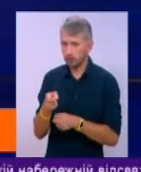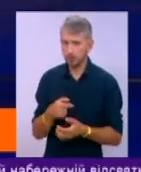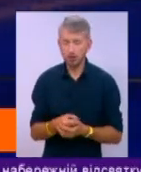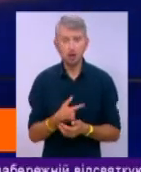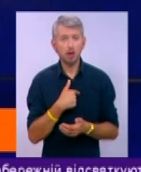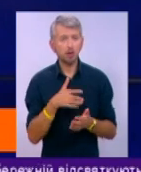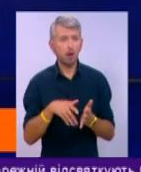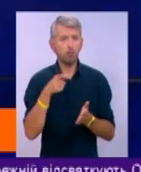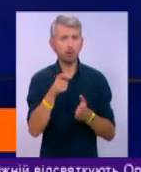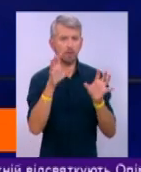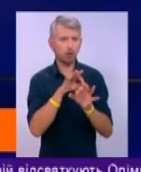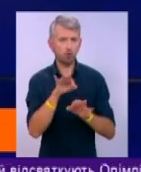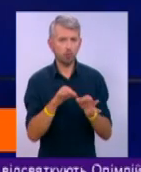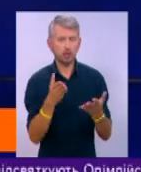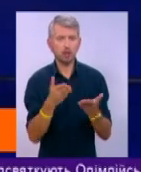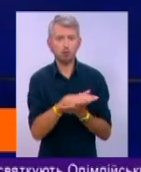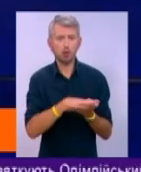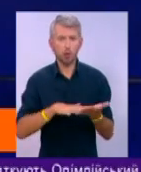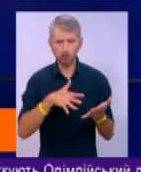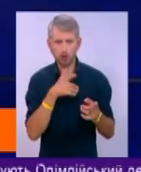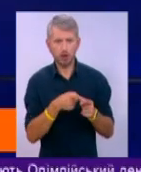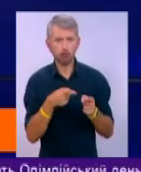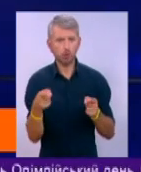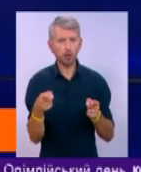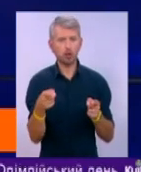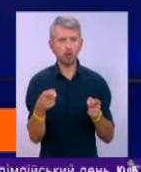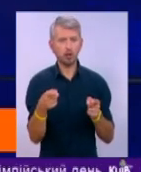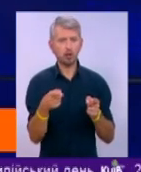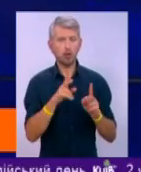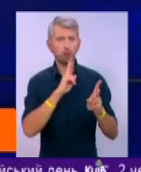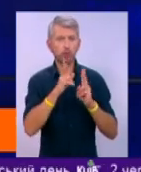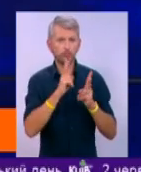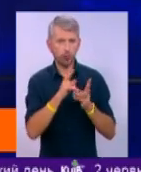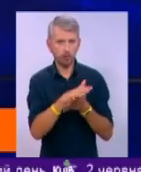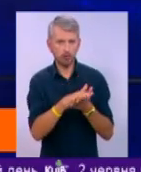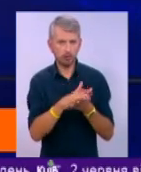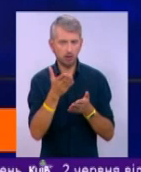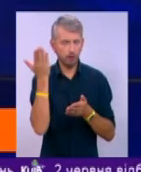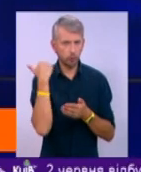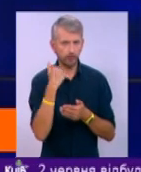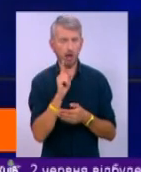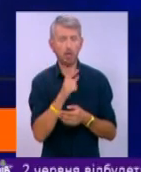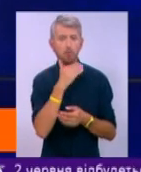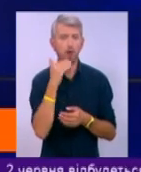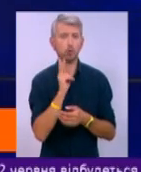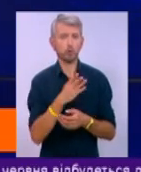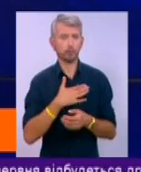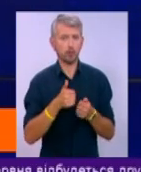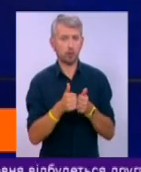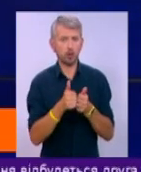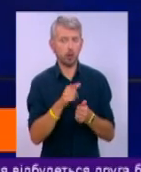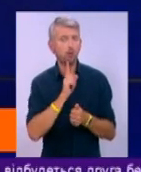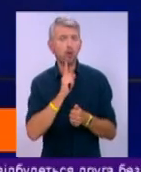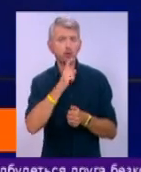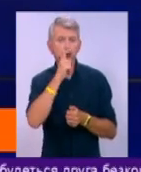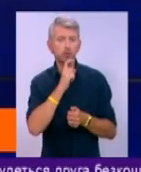подав законопроєкт, яким подовжуються строки позовної давності. Але ж багато хто з моїх колег поки що